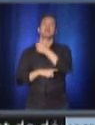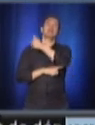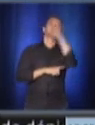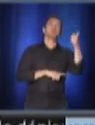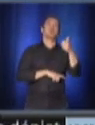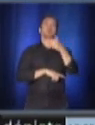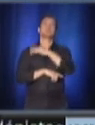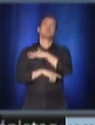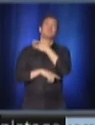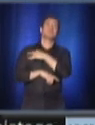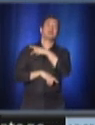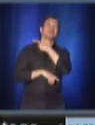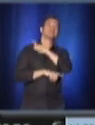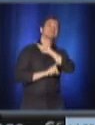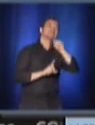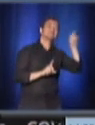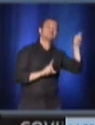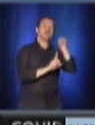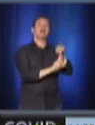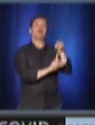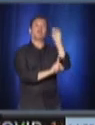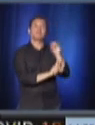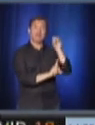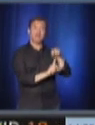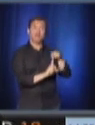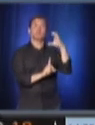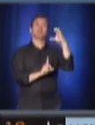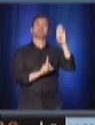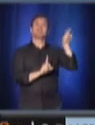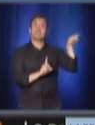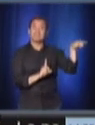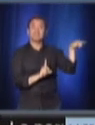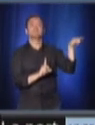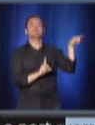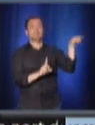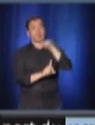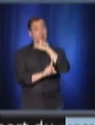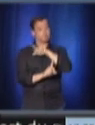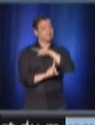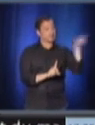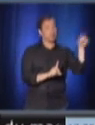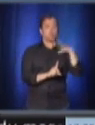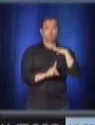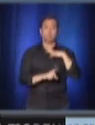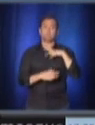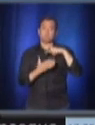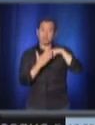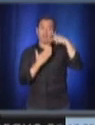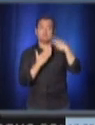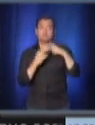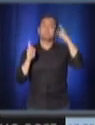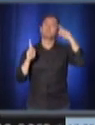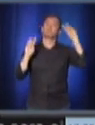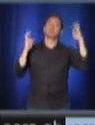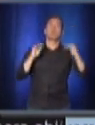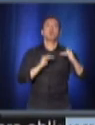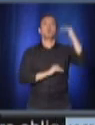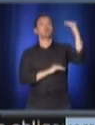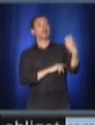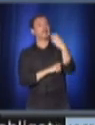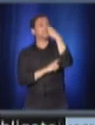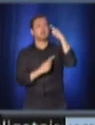c'était l'Ontario. Les autres provinces, Colombie-Britannique, comme nous, vont par des programmes à haut risque. Parce que l'objectif de notre programme n'est